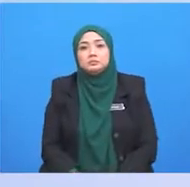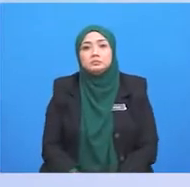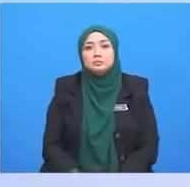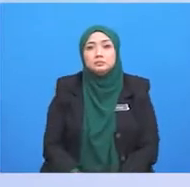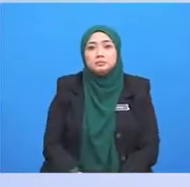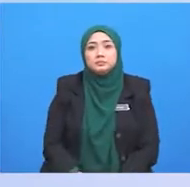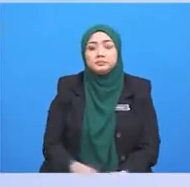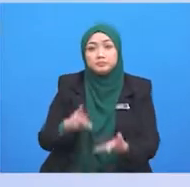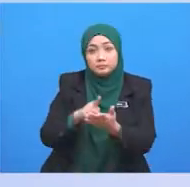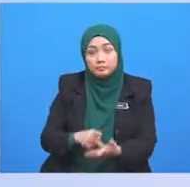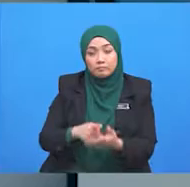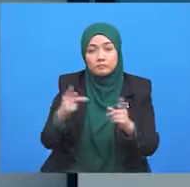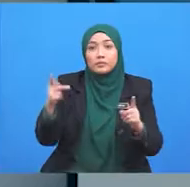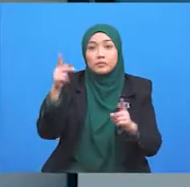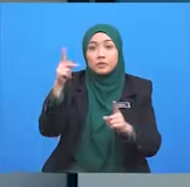pelancongan.